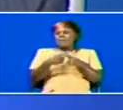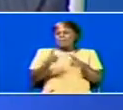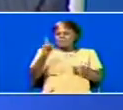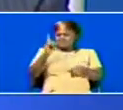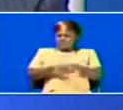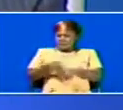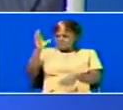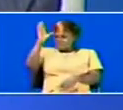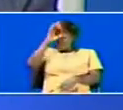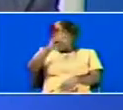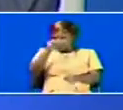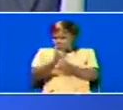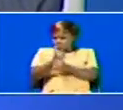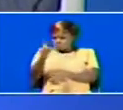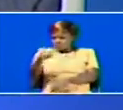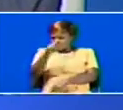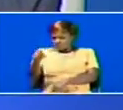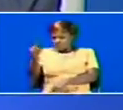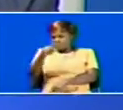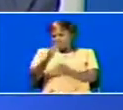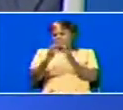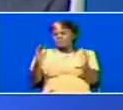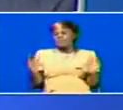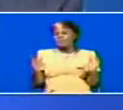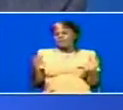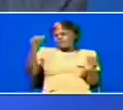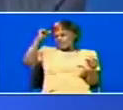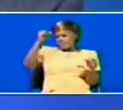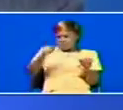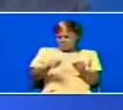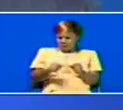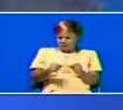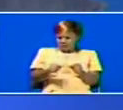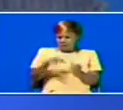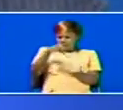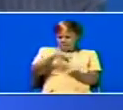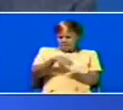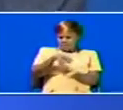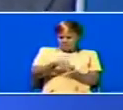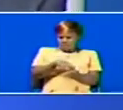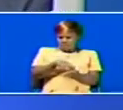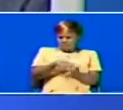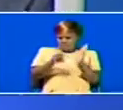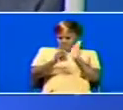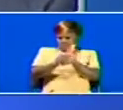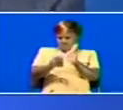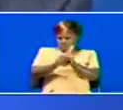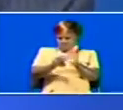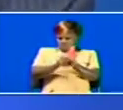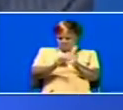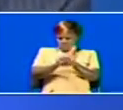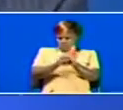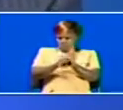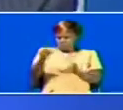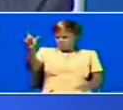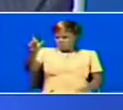wakikosa kufanya hivyo huwa ni makosa kwa upande wa raia pia. Naam. Kumbuka kwamba kwa zile kesi ambazo tumefanya, kwa mfano ile kesi ambayo nimepeana kwa mfano ya